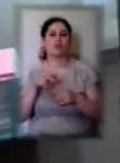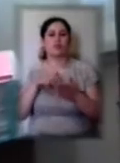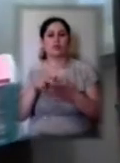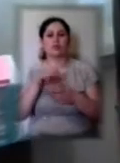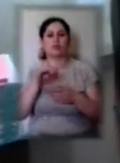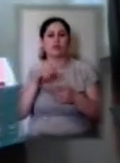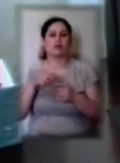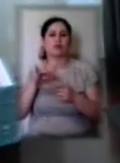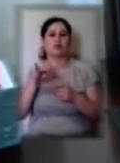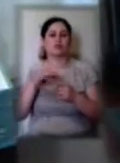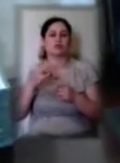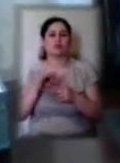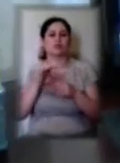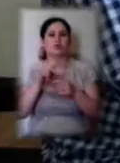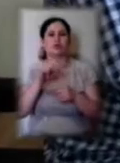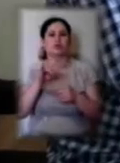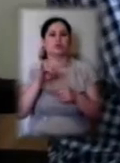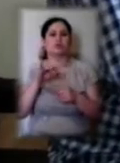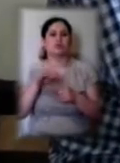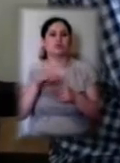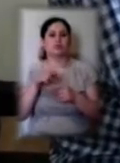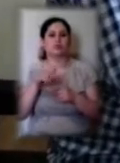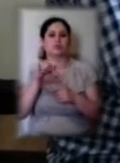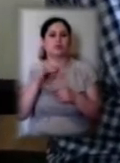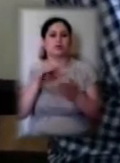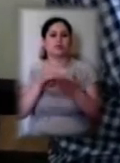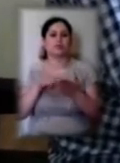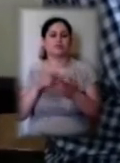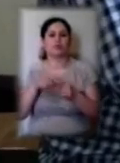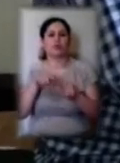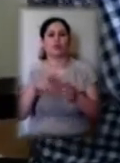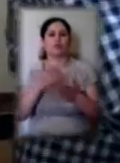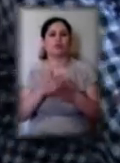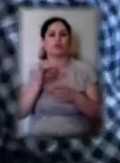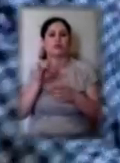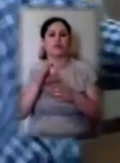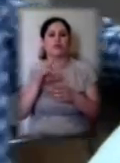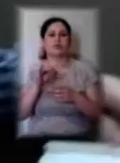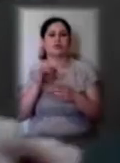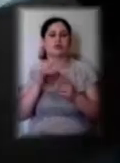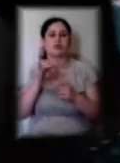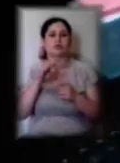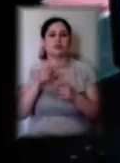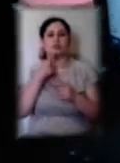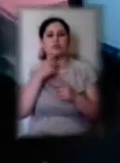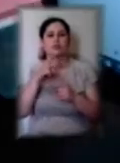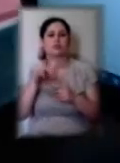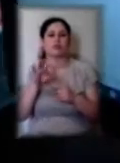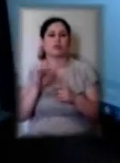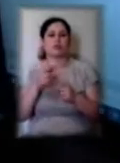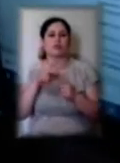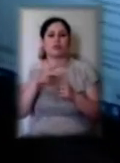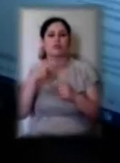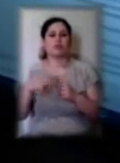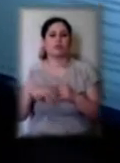треба занести на сайт, розказує Олексій. Ось тут є сервіс визначення результатів пробного ЗНО 2020,